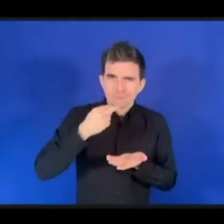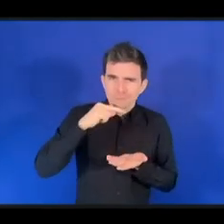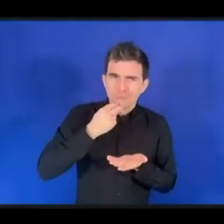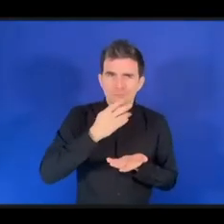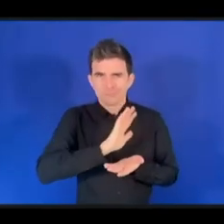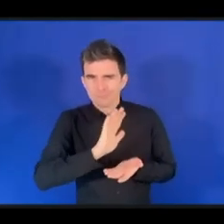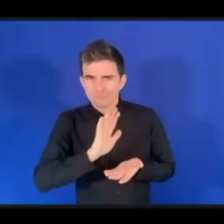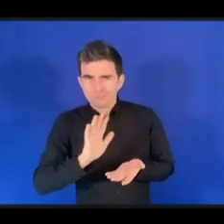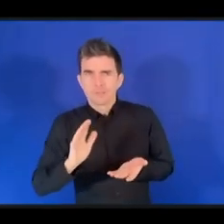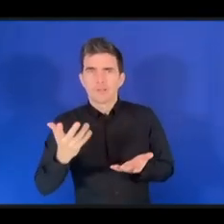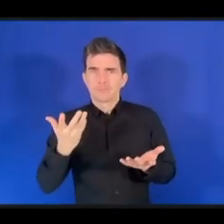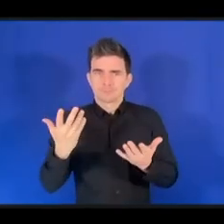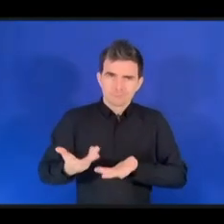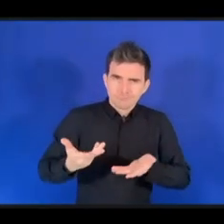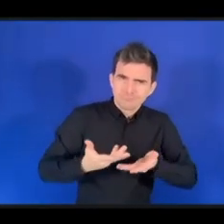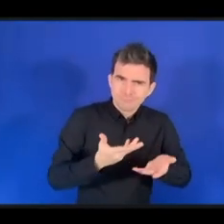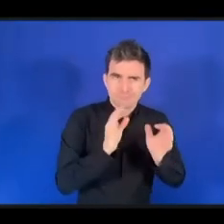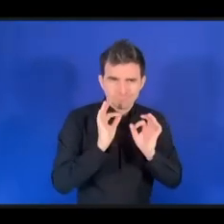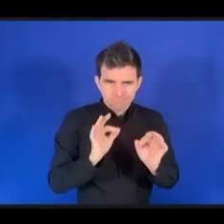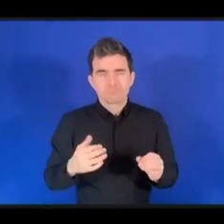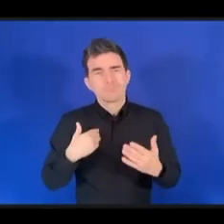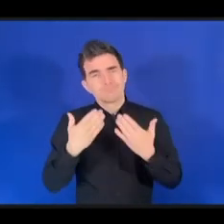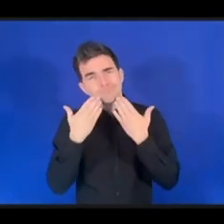天当中的辛勤的工作。好，讲到这儿，